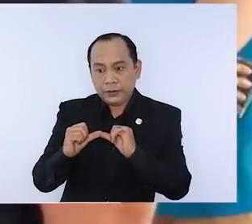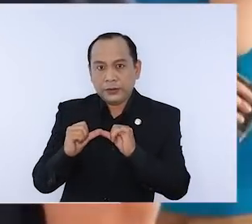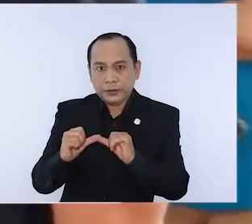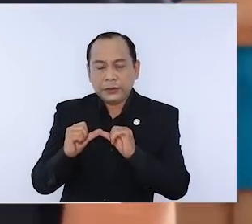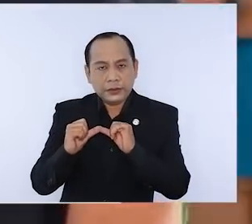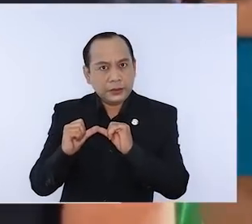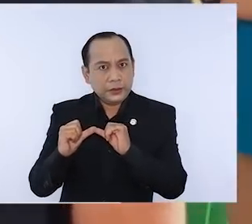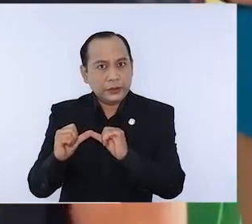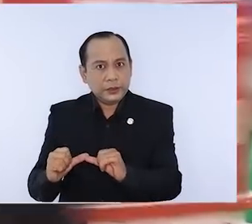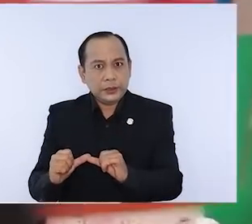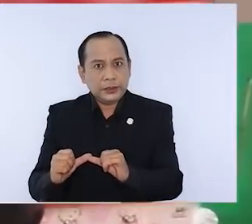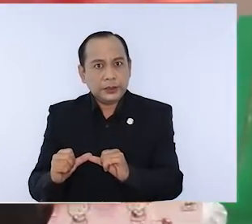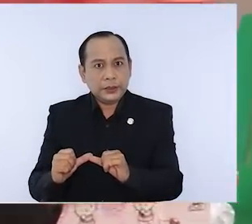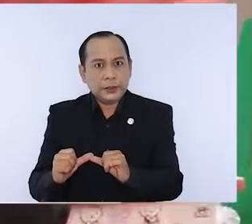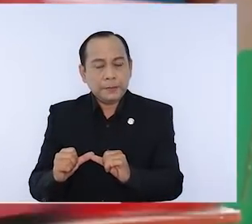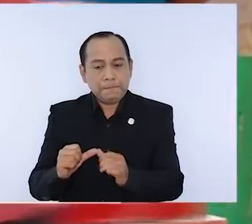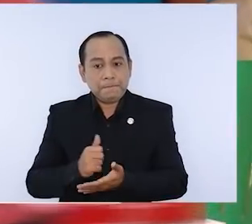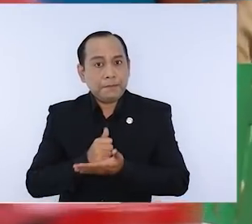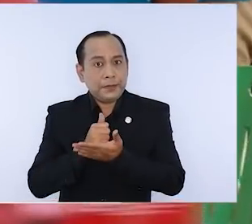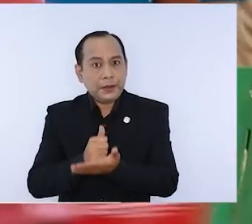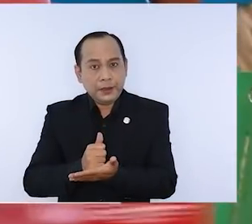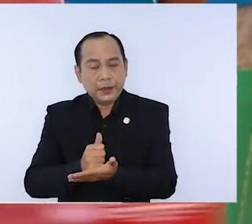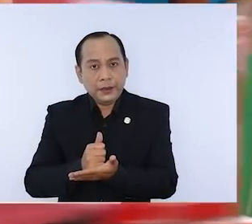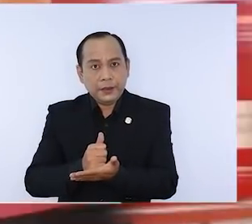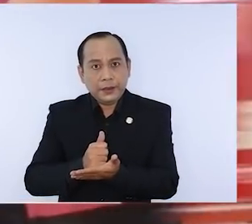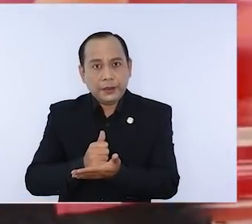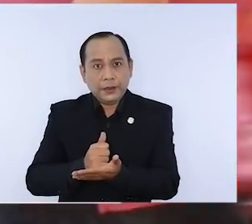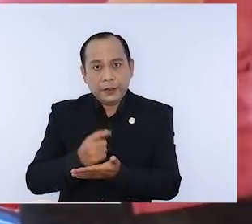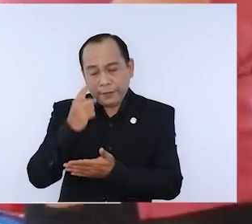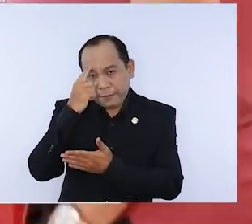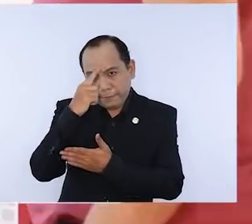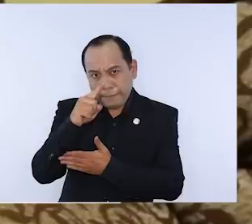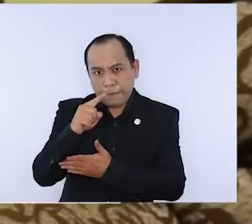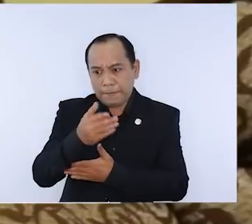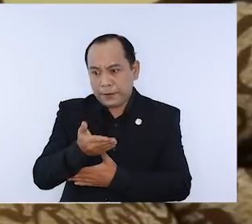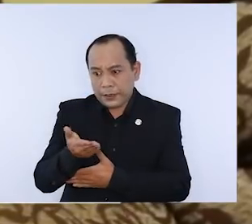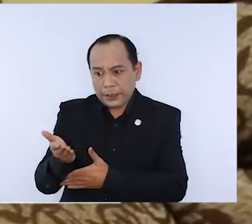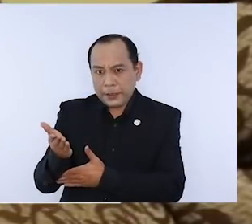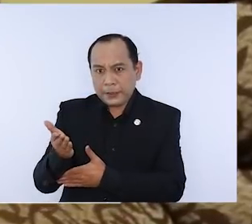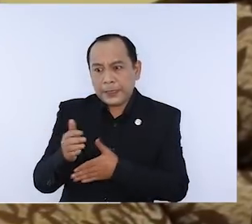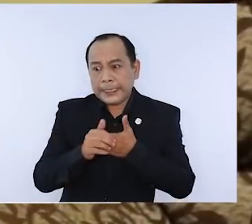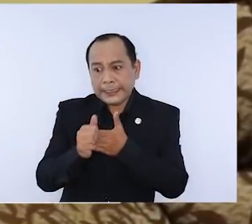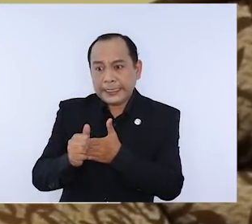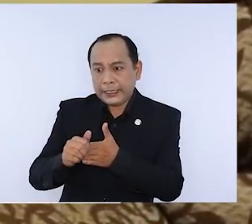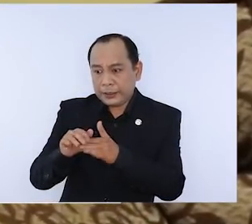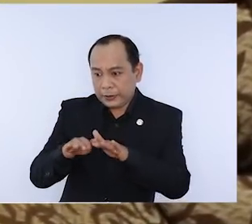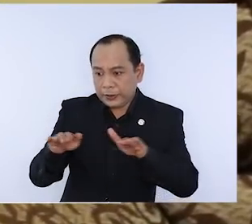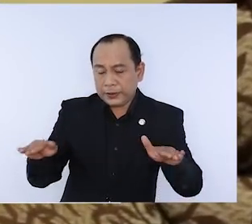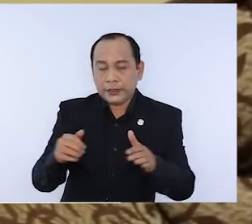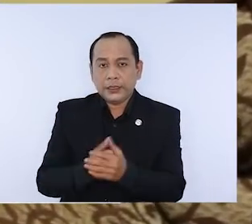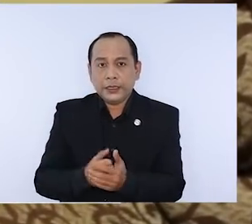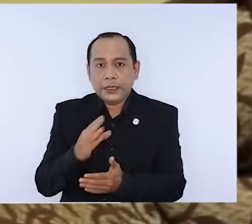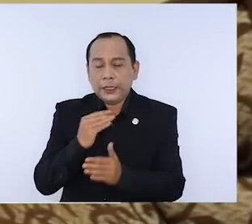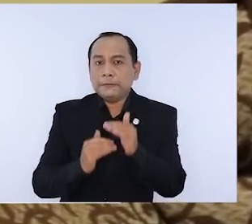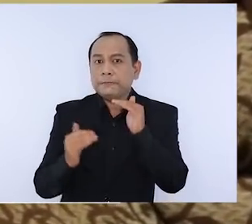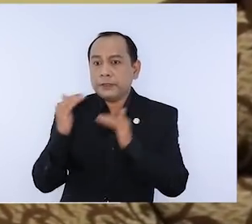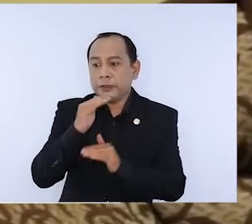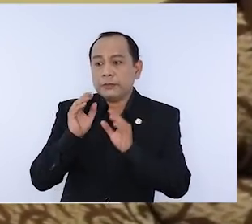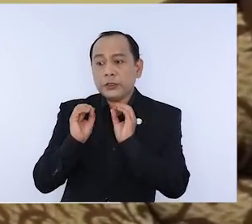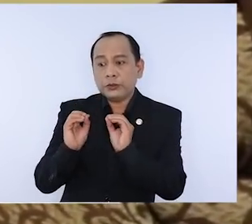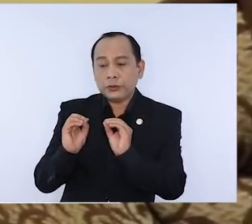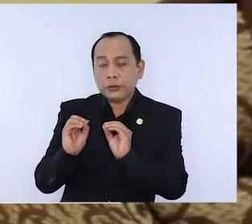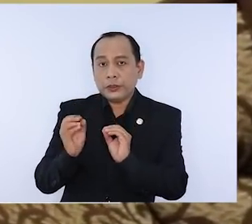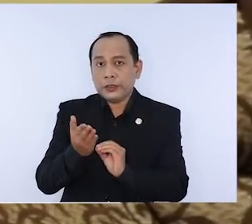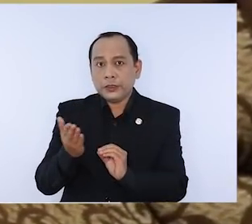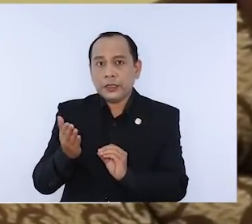walang sawa na nagiging katuwang para hubugin kaisipan ng mga kabataan at higit sa lahat matuuan sila